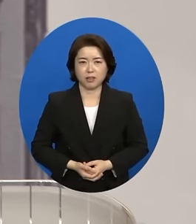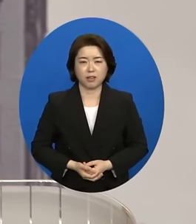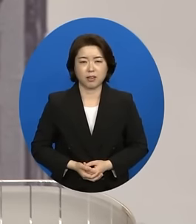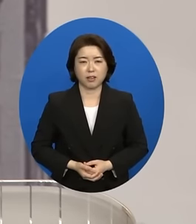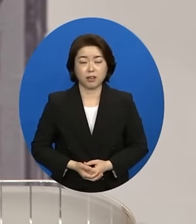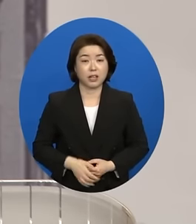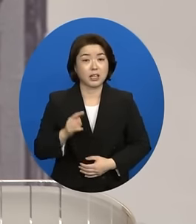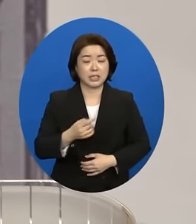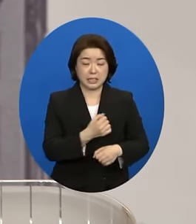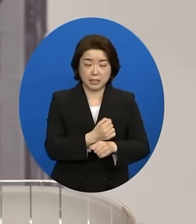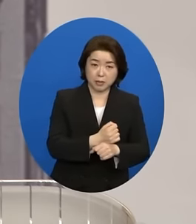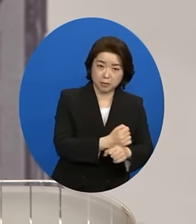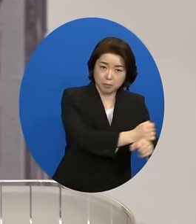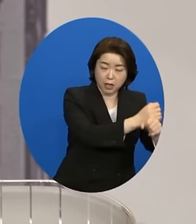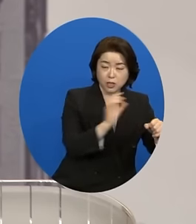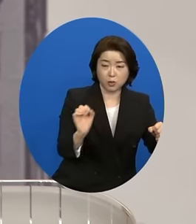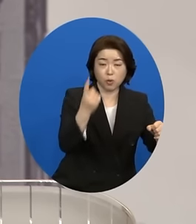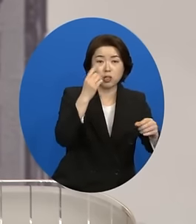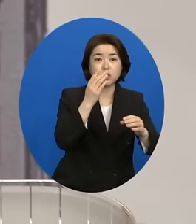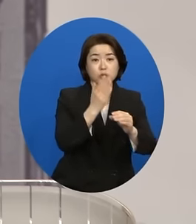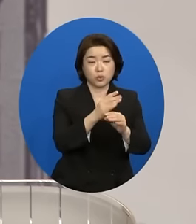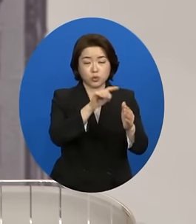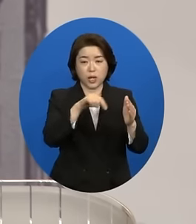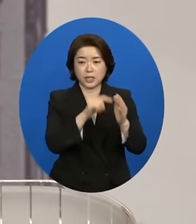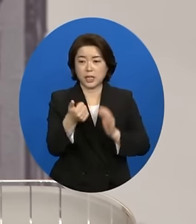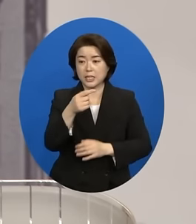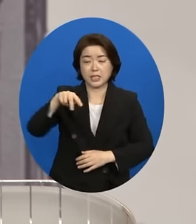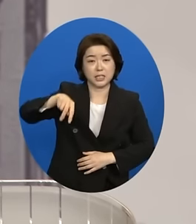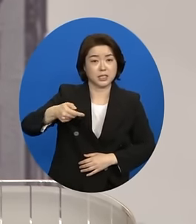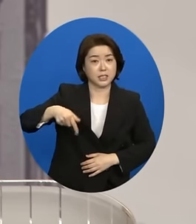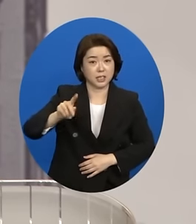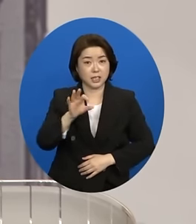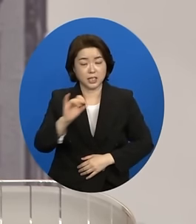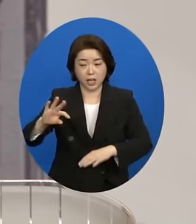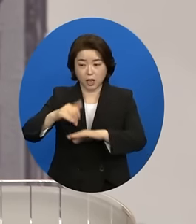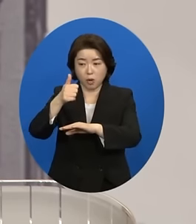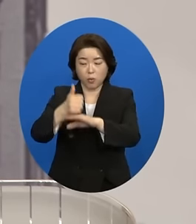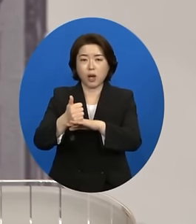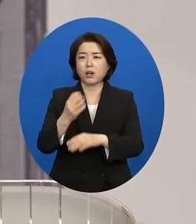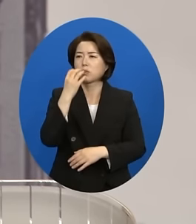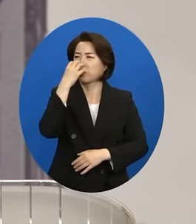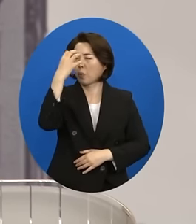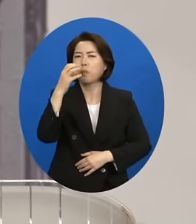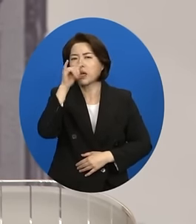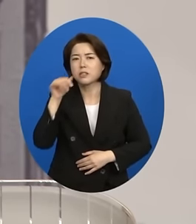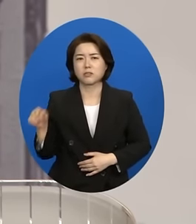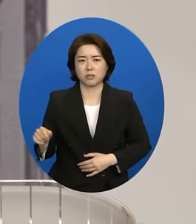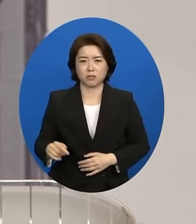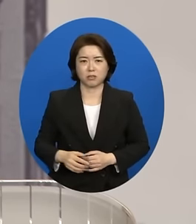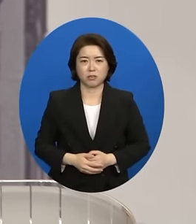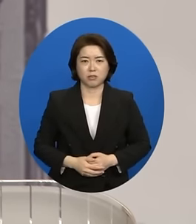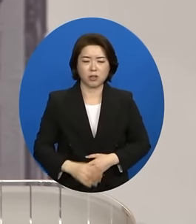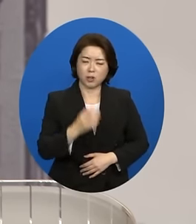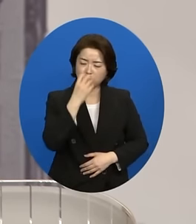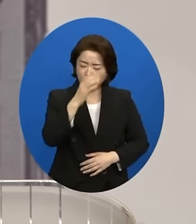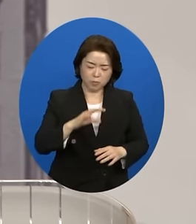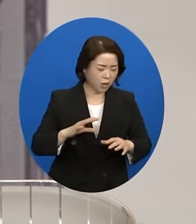그러니까 이 바벨론 포로의 원인 중에 하나는 바로 히스기야 왕의 교만이 있었습니다. 이렇게 교만이 여러분 무서운